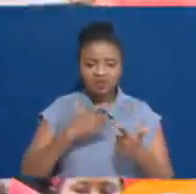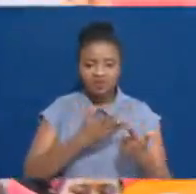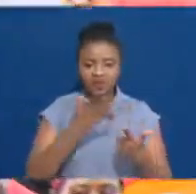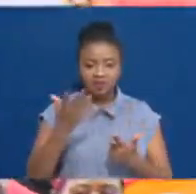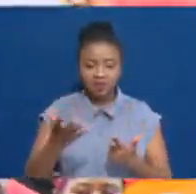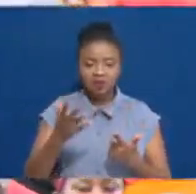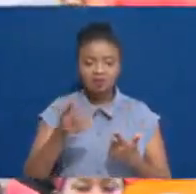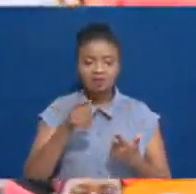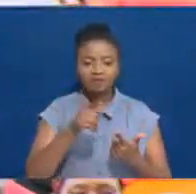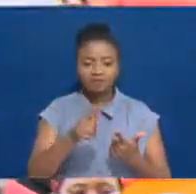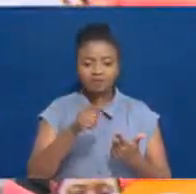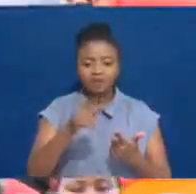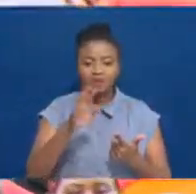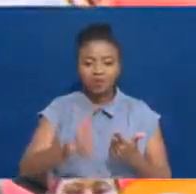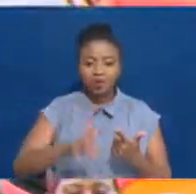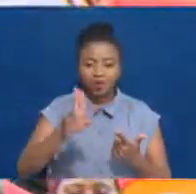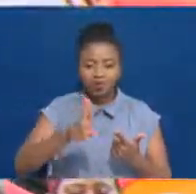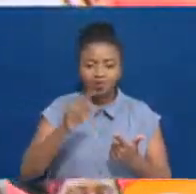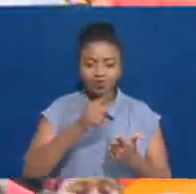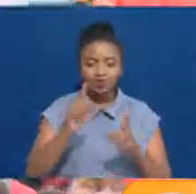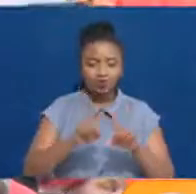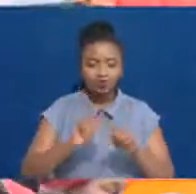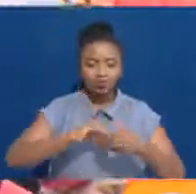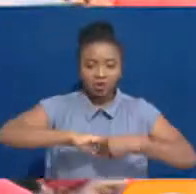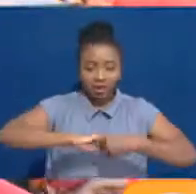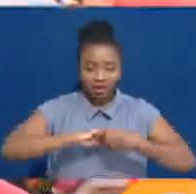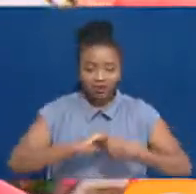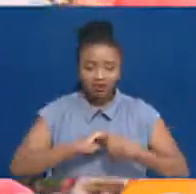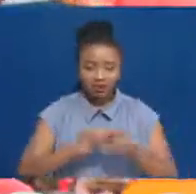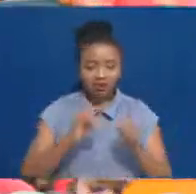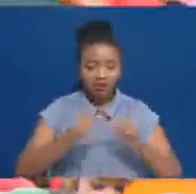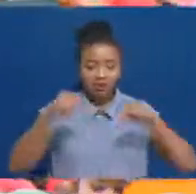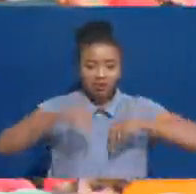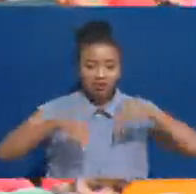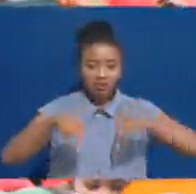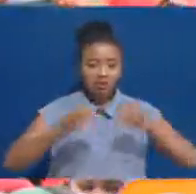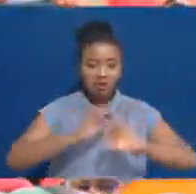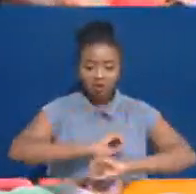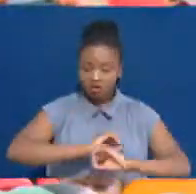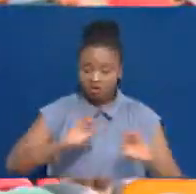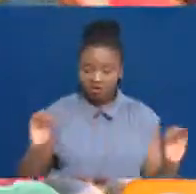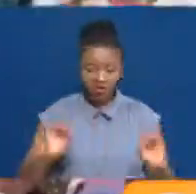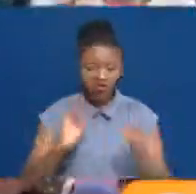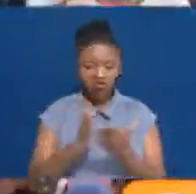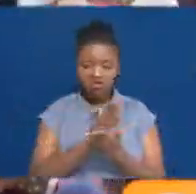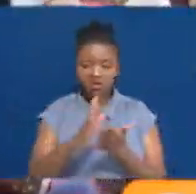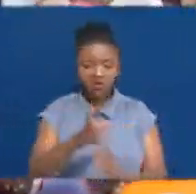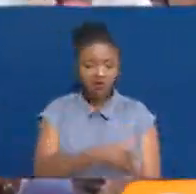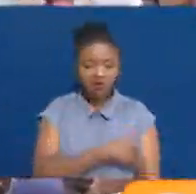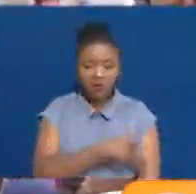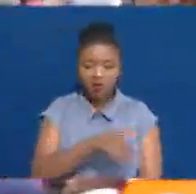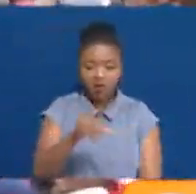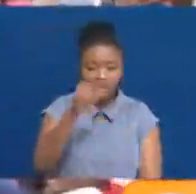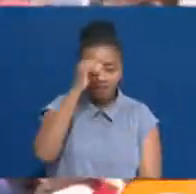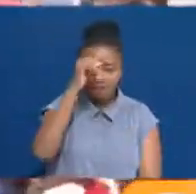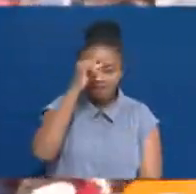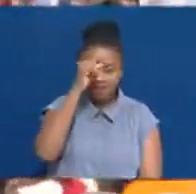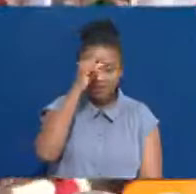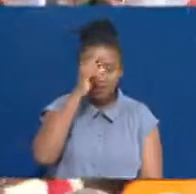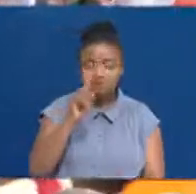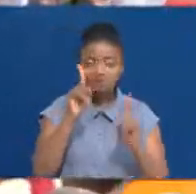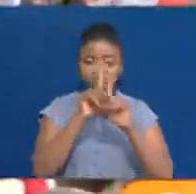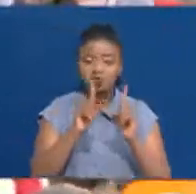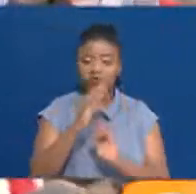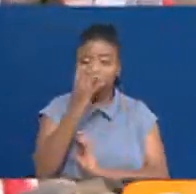wakapata handshake. Hapa hakuna handshake, hakuna nusu mkate, hakuna chochote. President Ruto, who